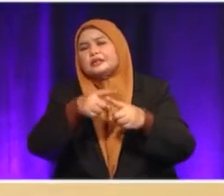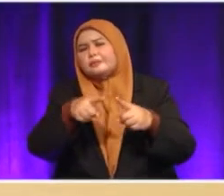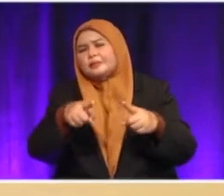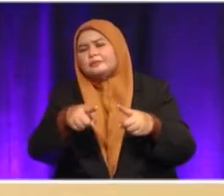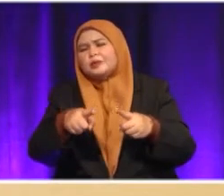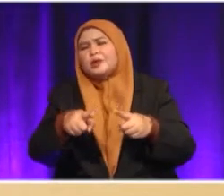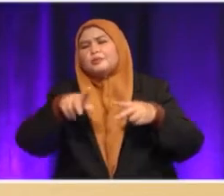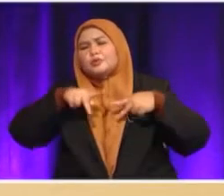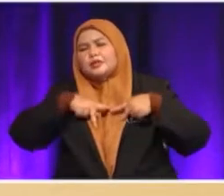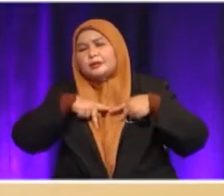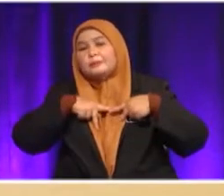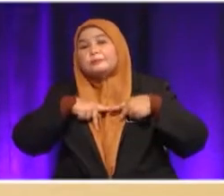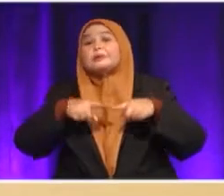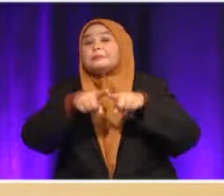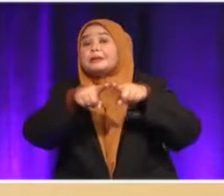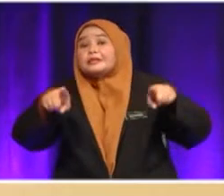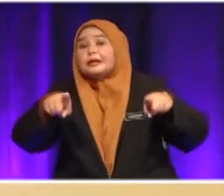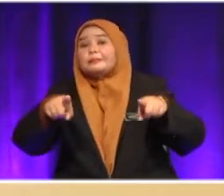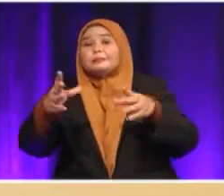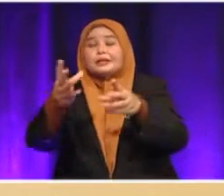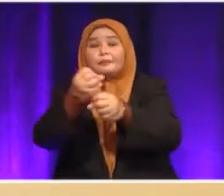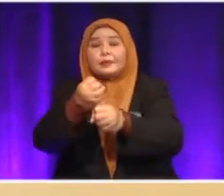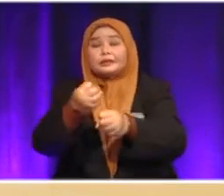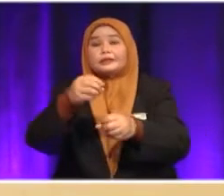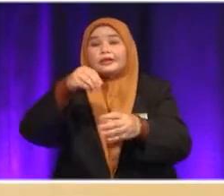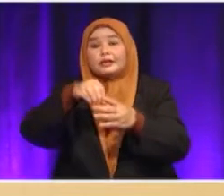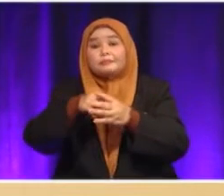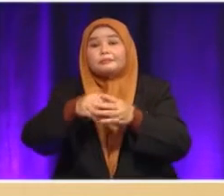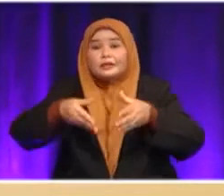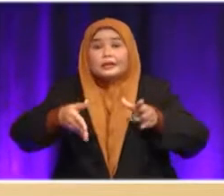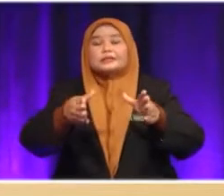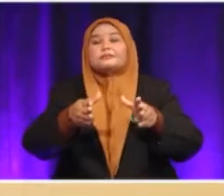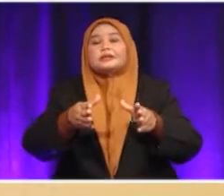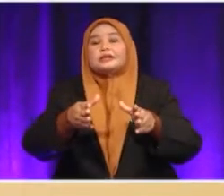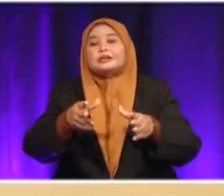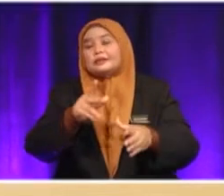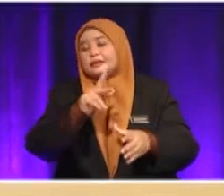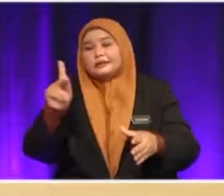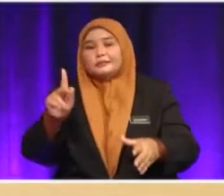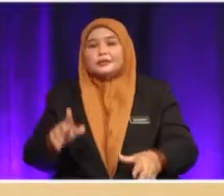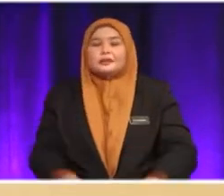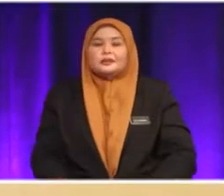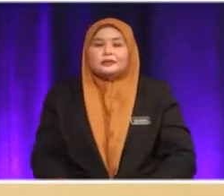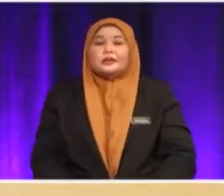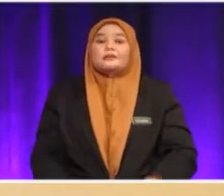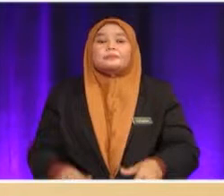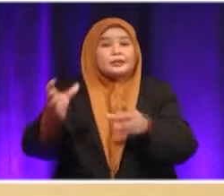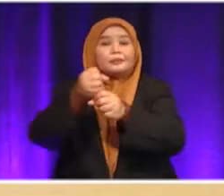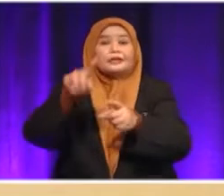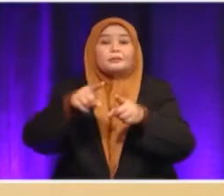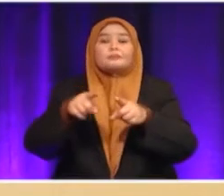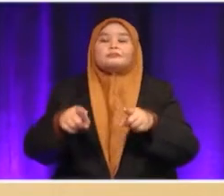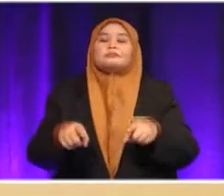mempunyai pendapat dari segi pelaksanaan mereka terima pembekuan Malaysia cuma Ada pendapat yang berbeda-beda Oke